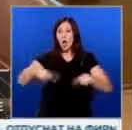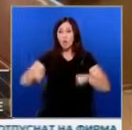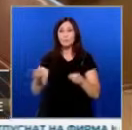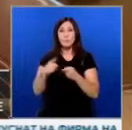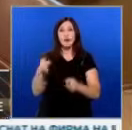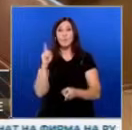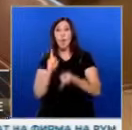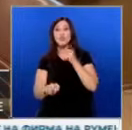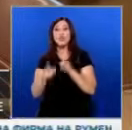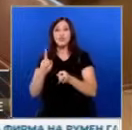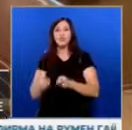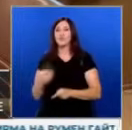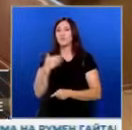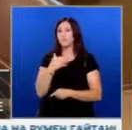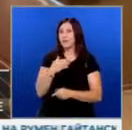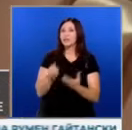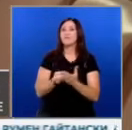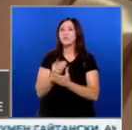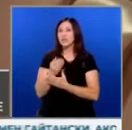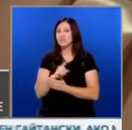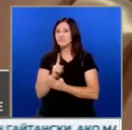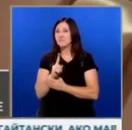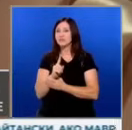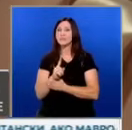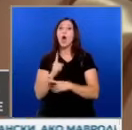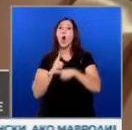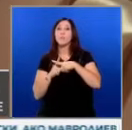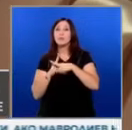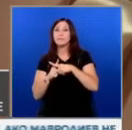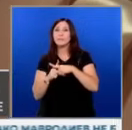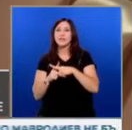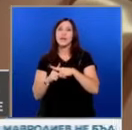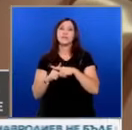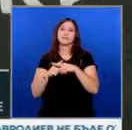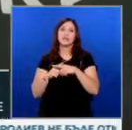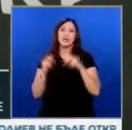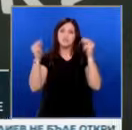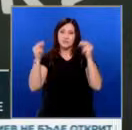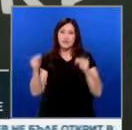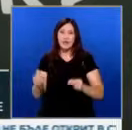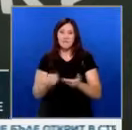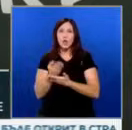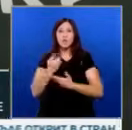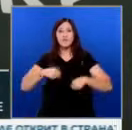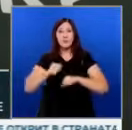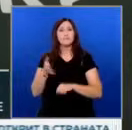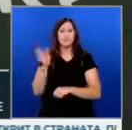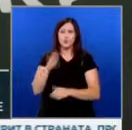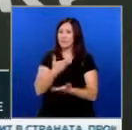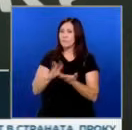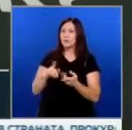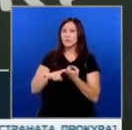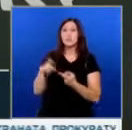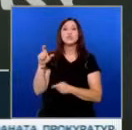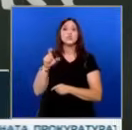управители под диктовката на Пеевски. Възраждане не са оптимисти за състава на новия кабинет. Дори да бъде махнат Калин Стоянов,